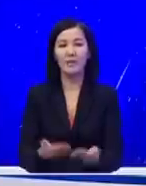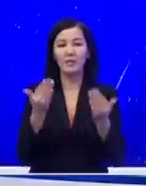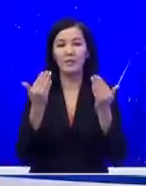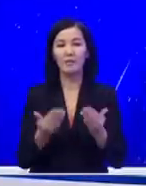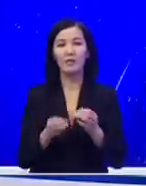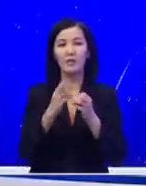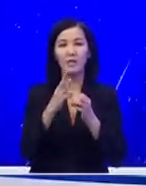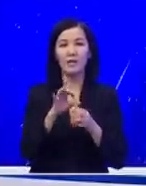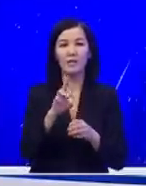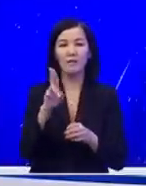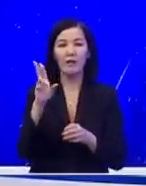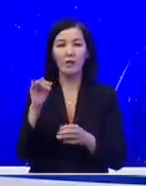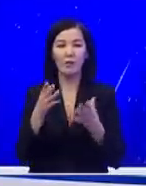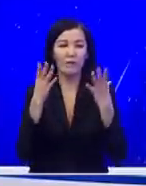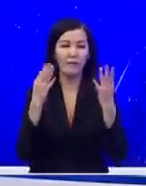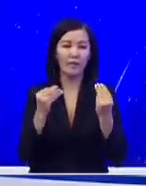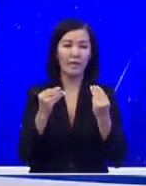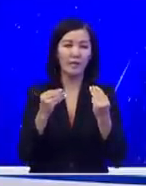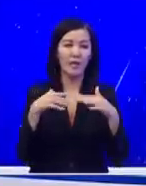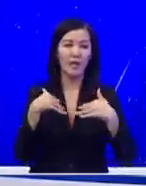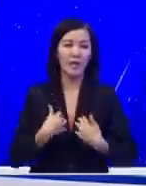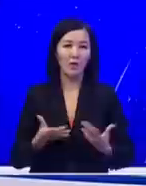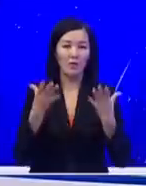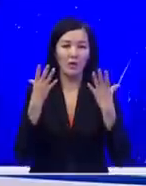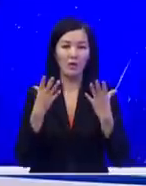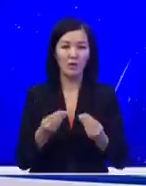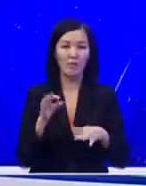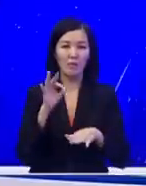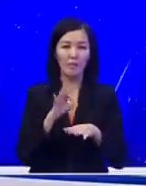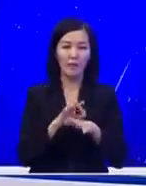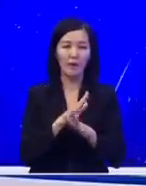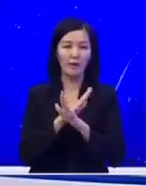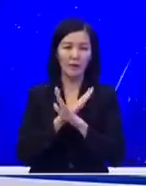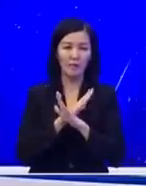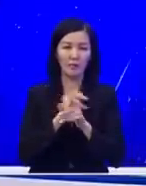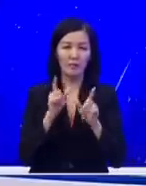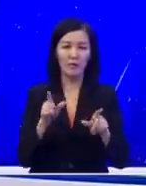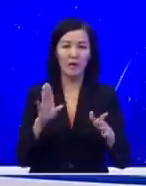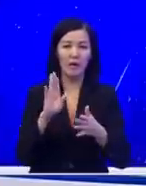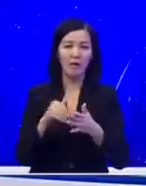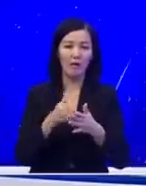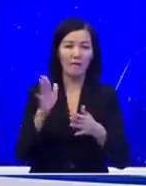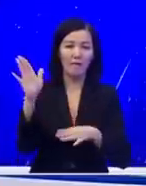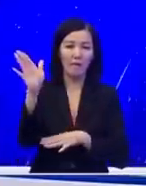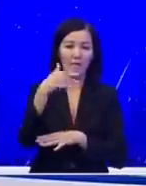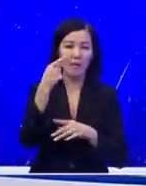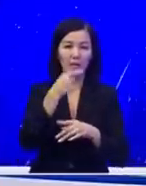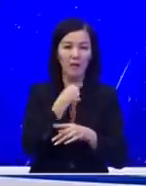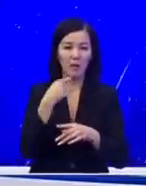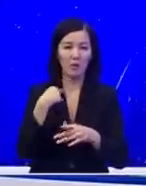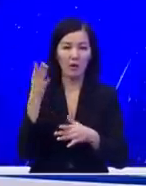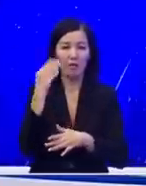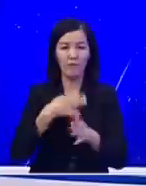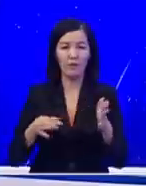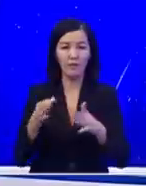Сегодня, 13 июля, в день общенационального траура по погибшим от коронавируса, приспустили главный флаг Талдыкоргана. В Алматинской области